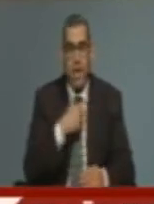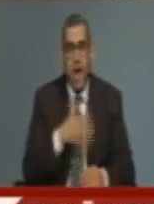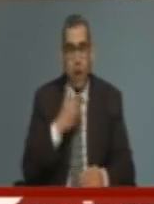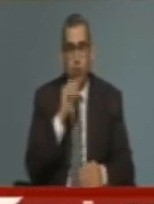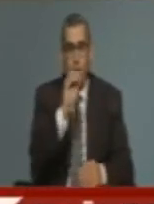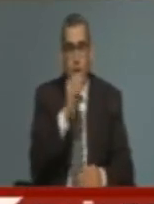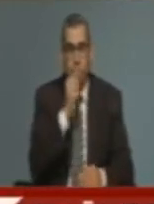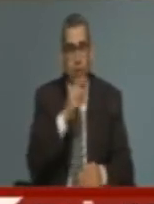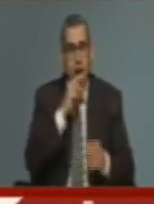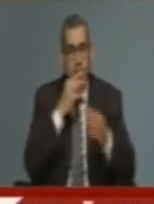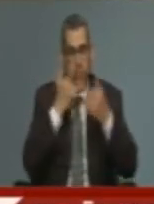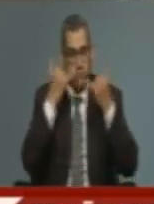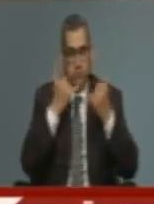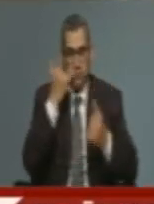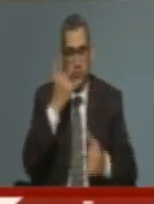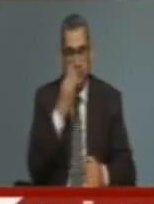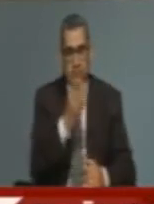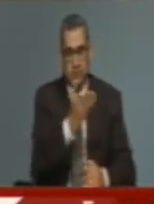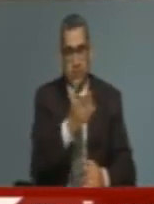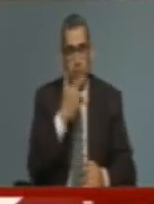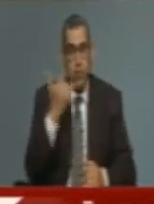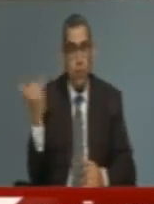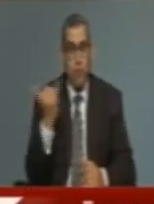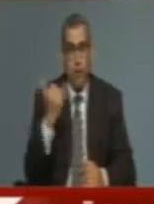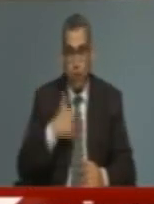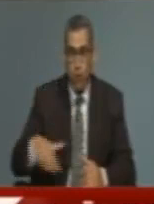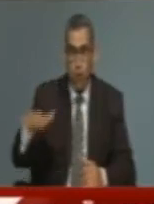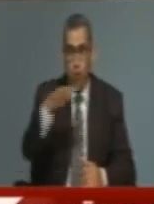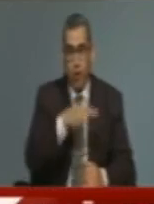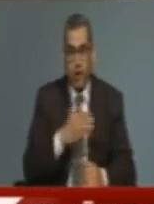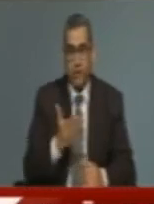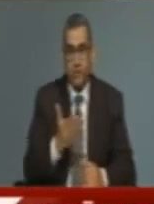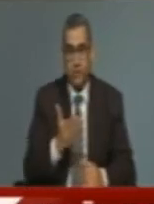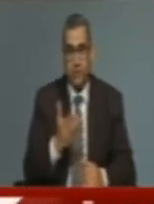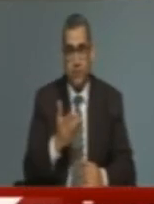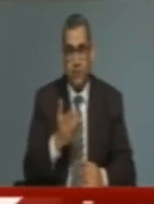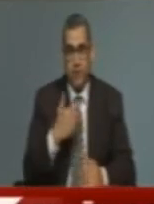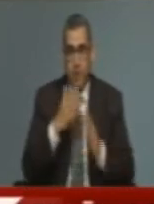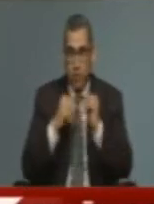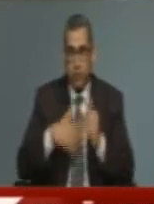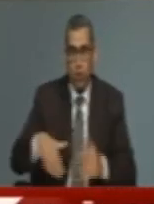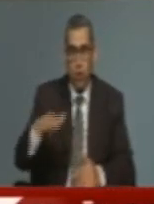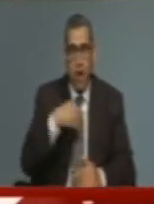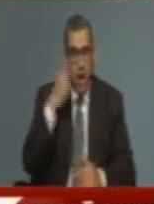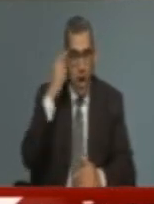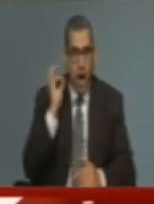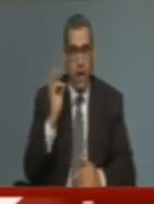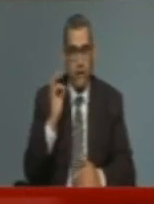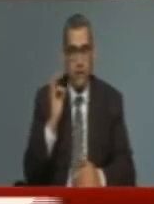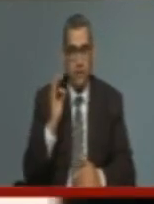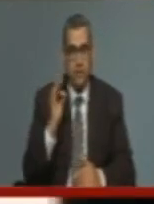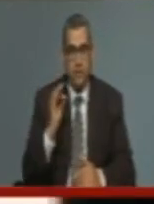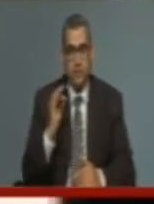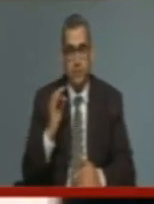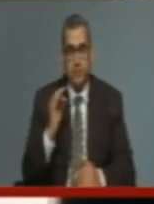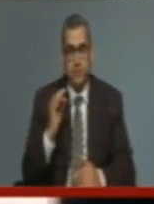كلامك جميل ومهم ان احنا كلنا كمصريين يعني نعرف ان يعني